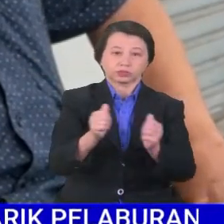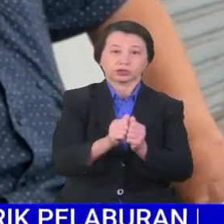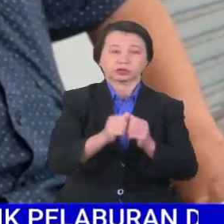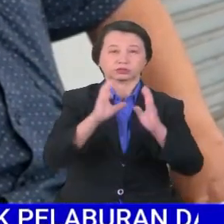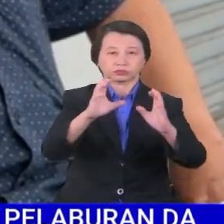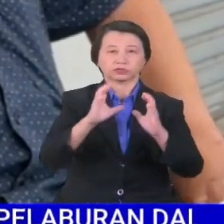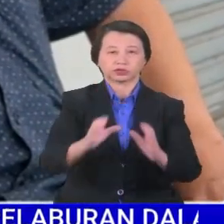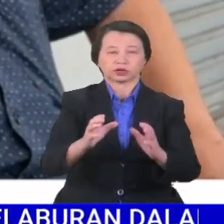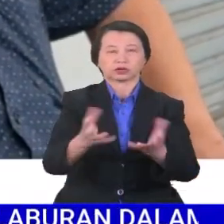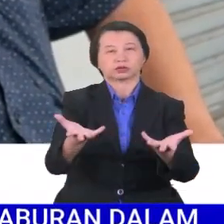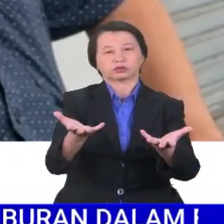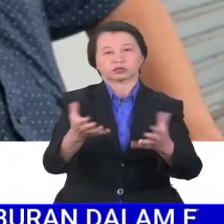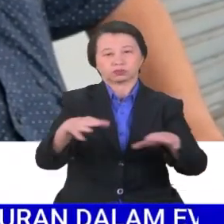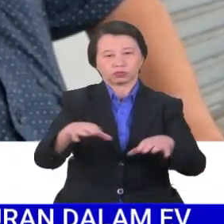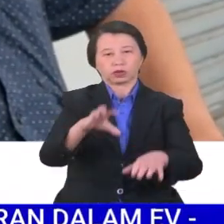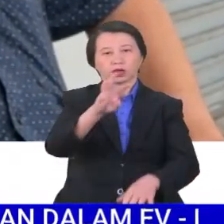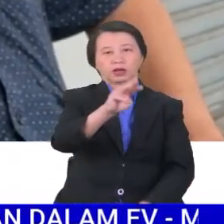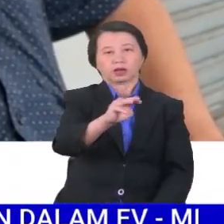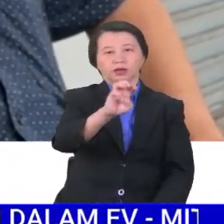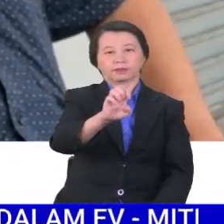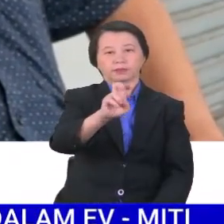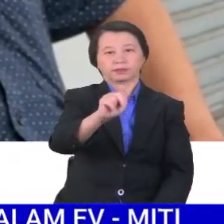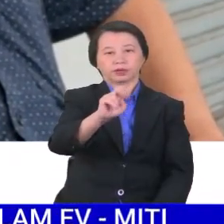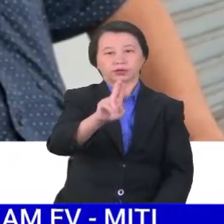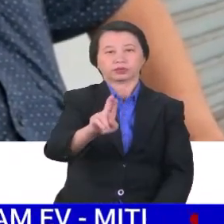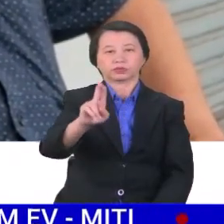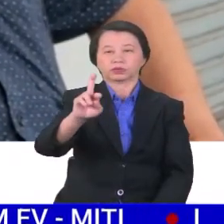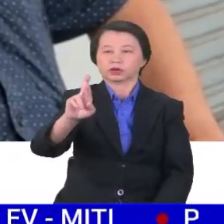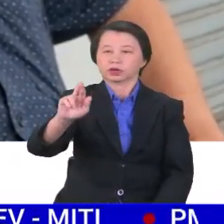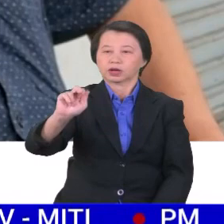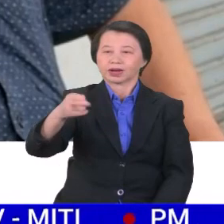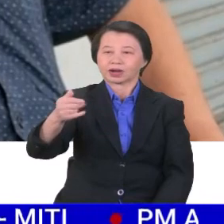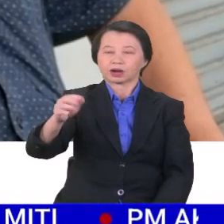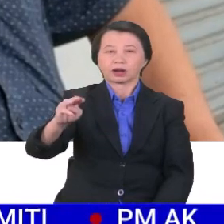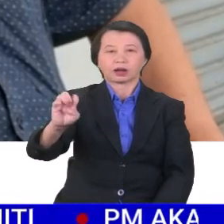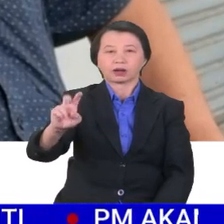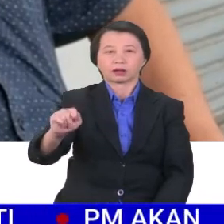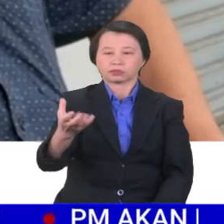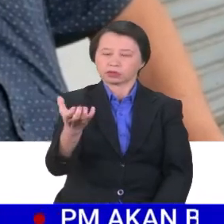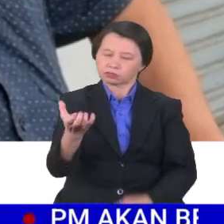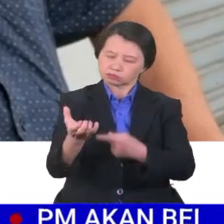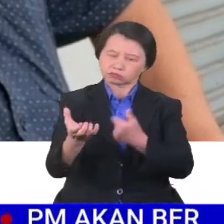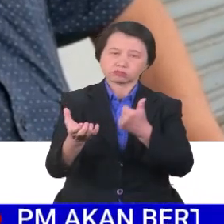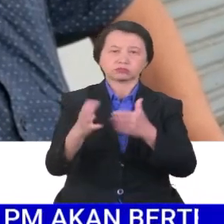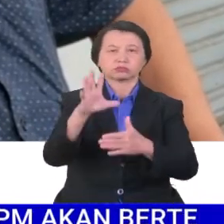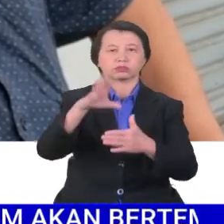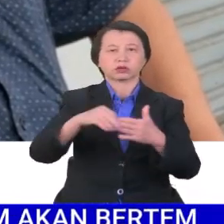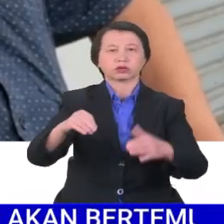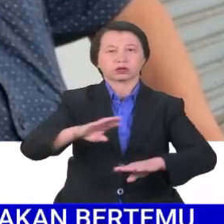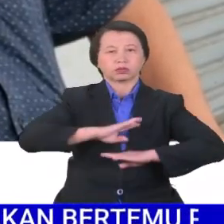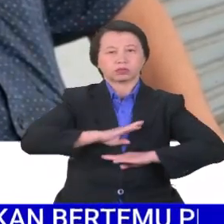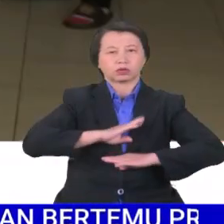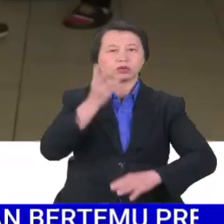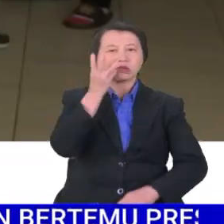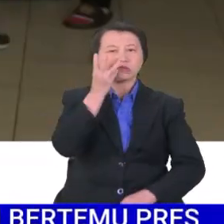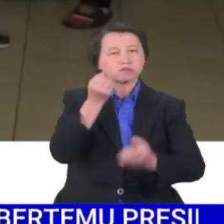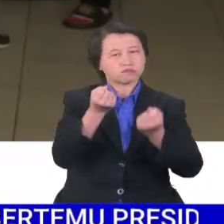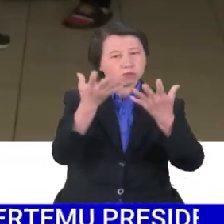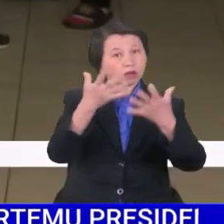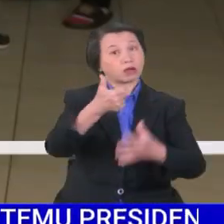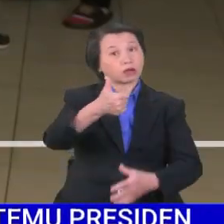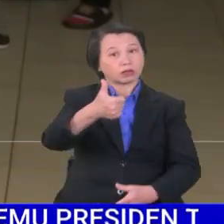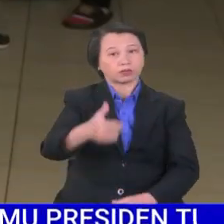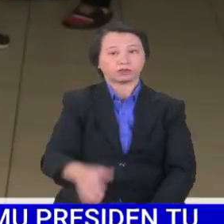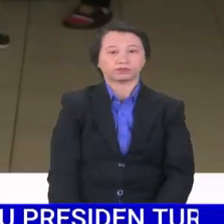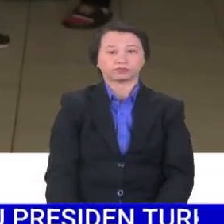cara bagi untuk dengan harga RM4 ni, orang kata puas makan, nasi pun banyaklah. Ha, pada